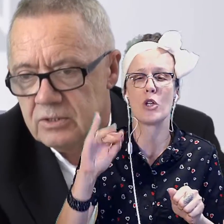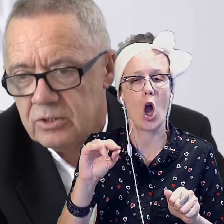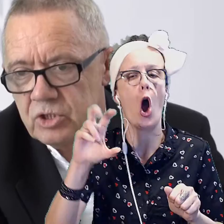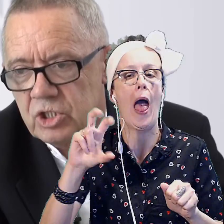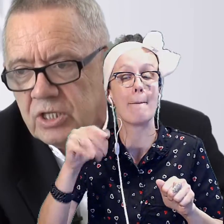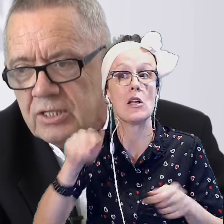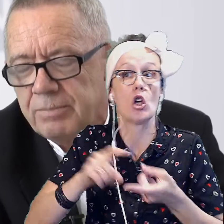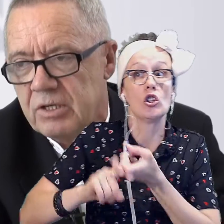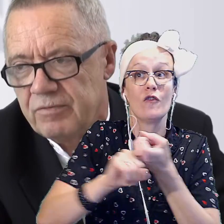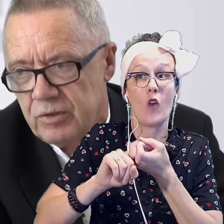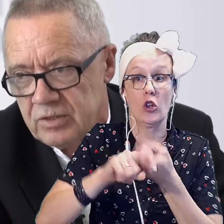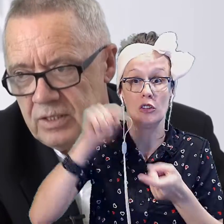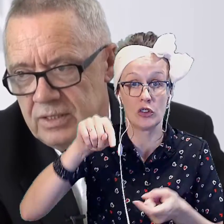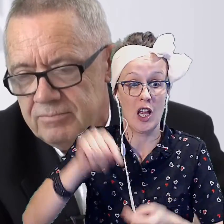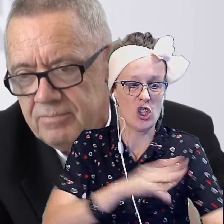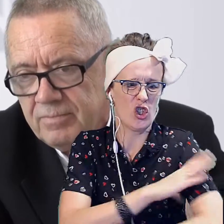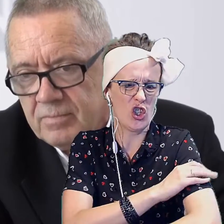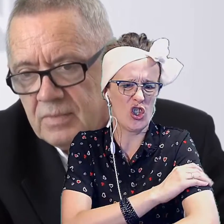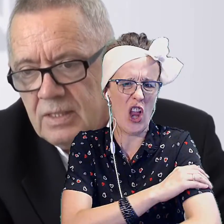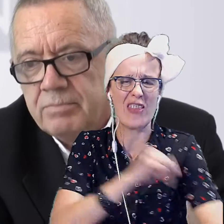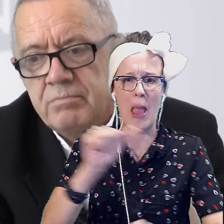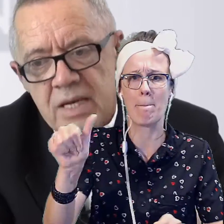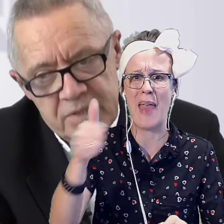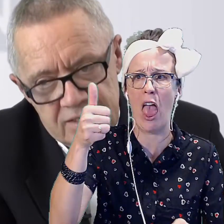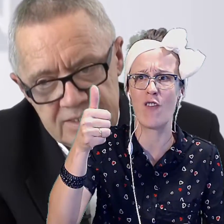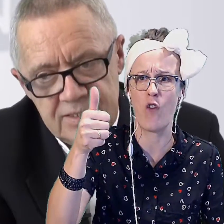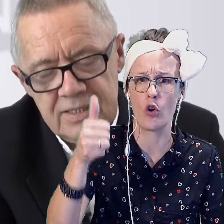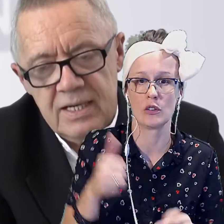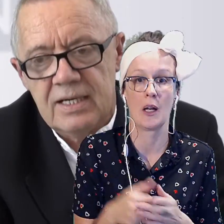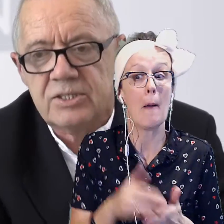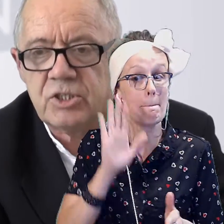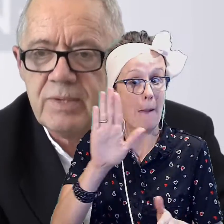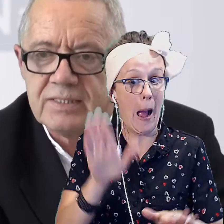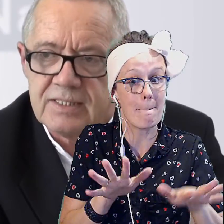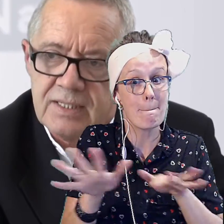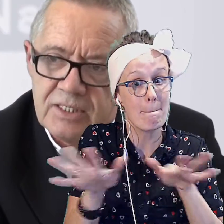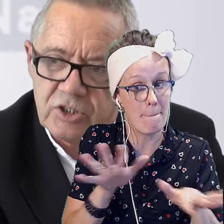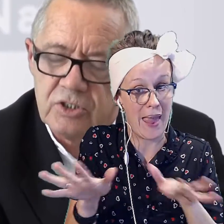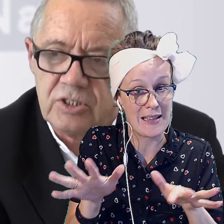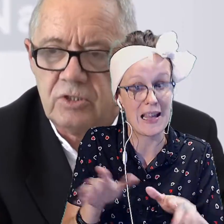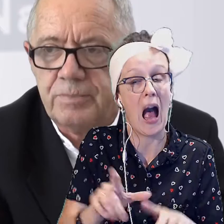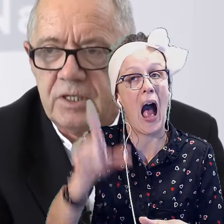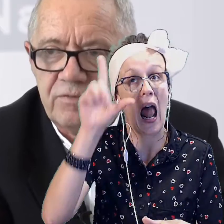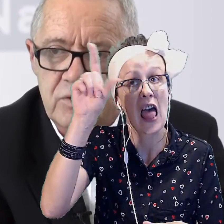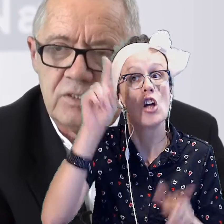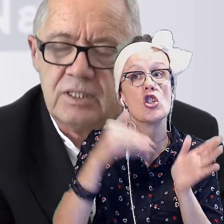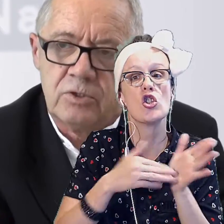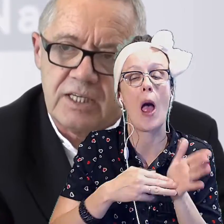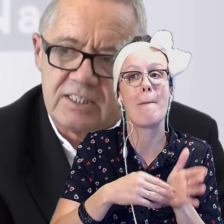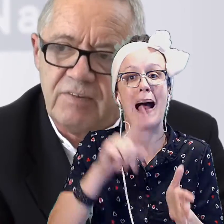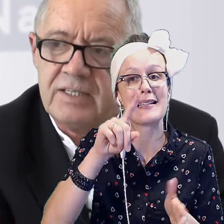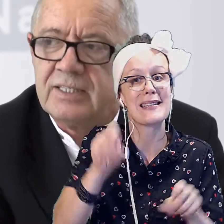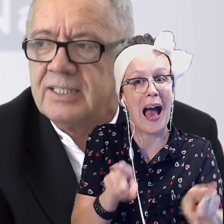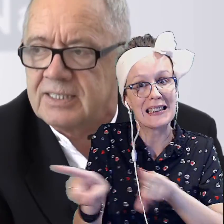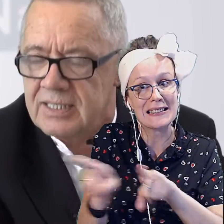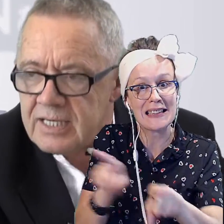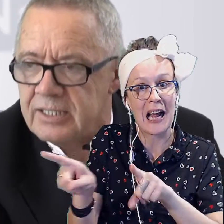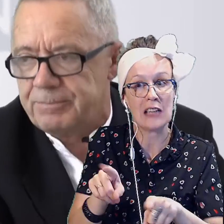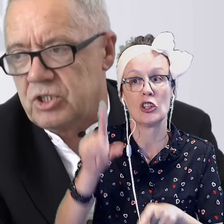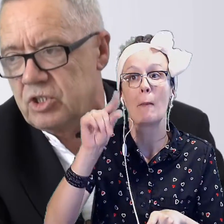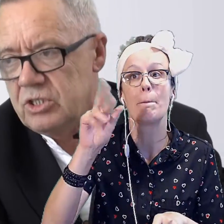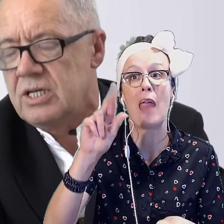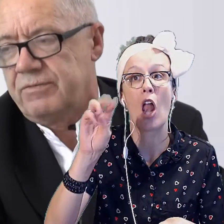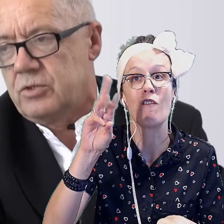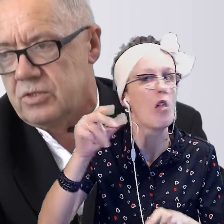to ciśnienie pierwotny ma miejsce ale trzeba zaznaczyć że to pierwotne o tak zwanych